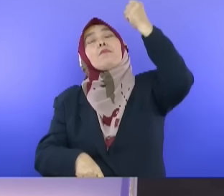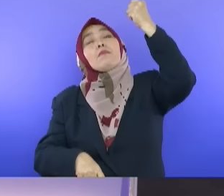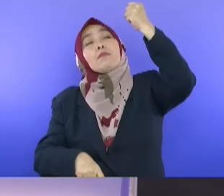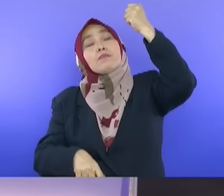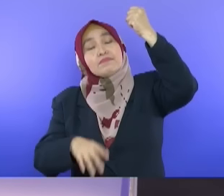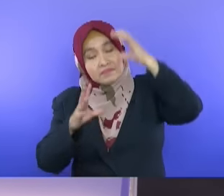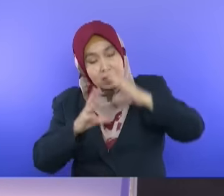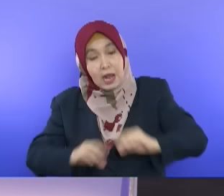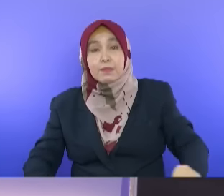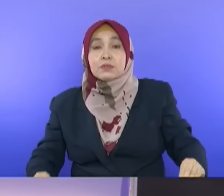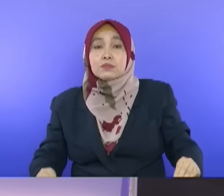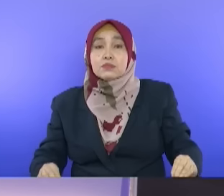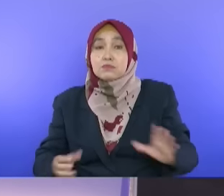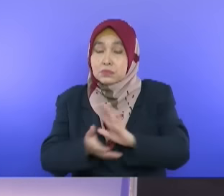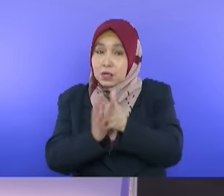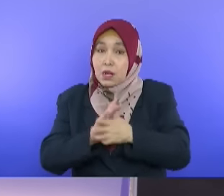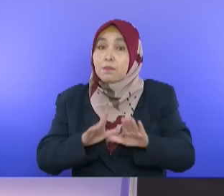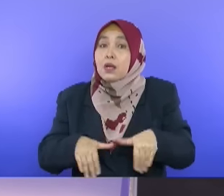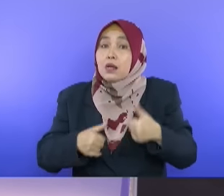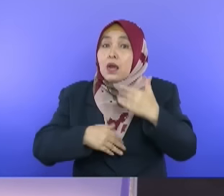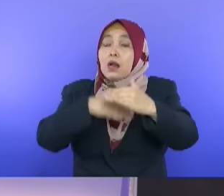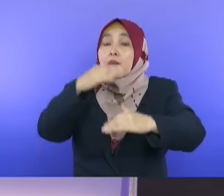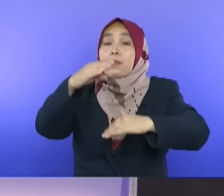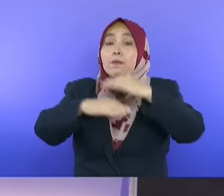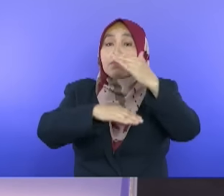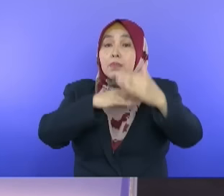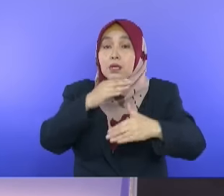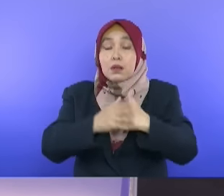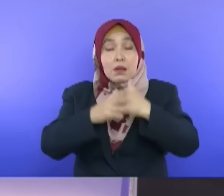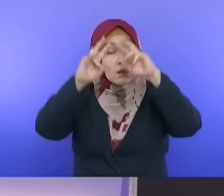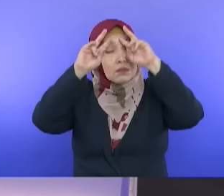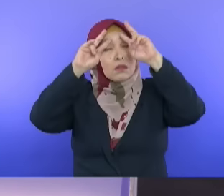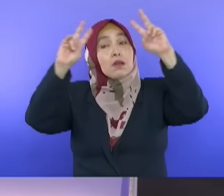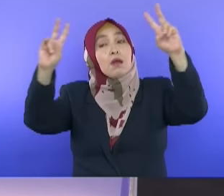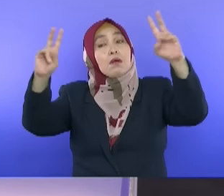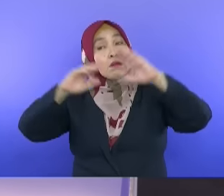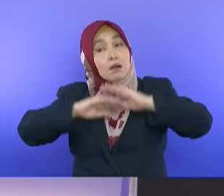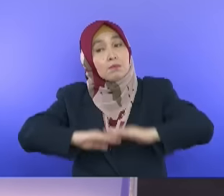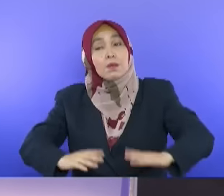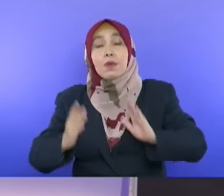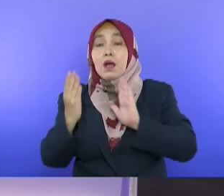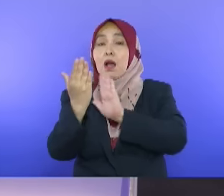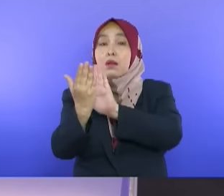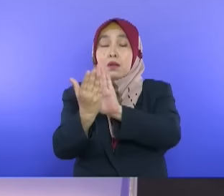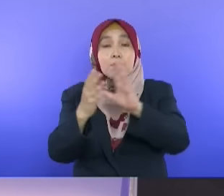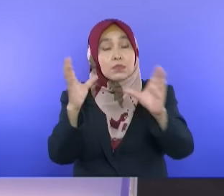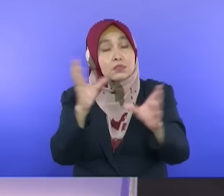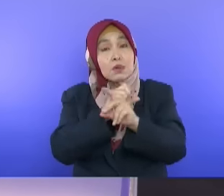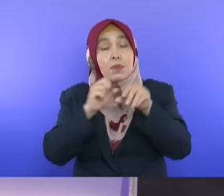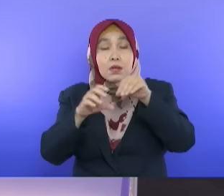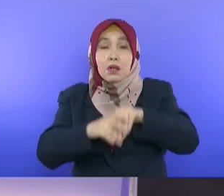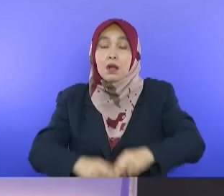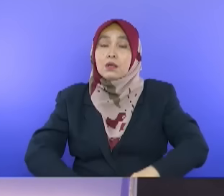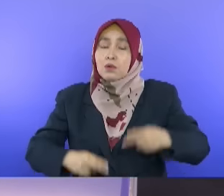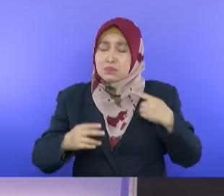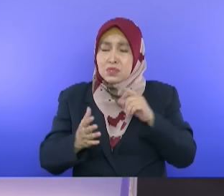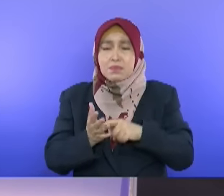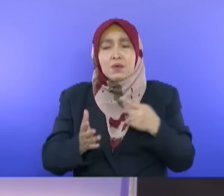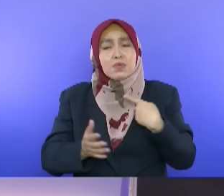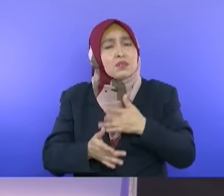ya Jadi bagaimana untuk membina ketenangan tersebut dalam menghadapi cabaran dalam hidup ya kadang-kadang